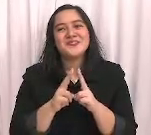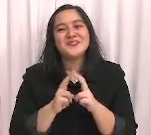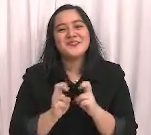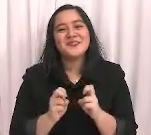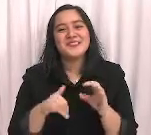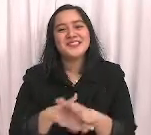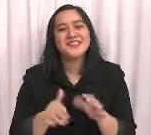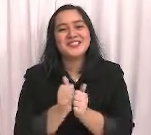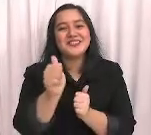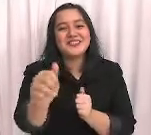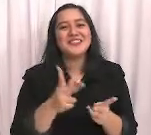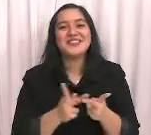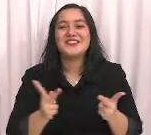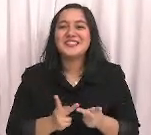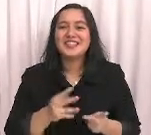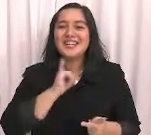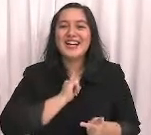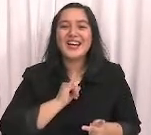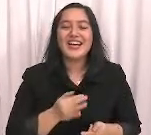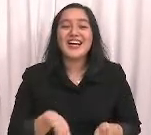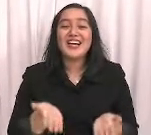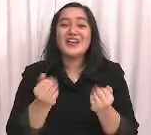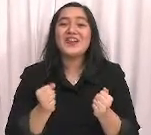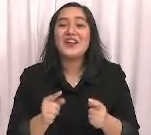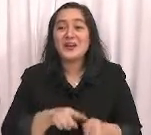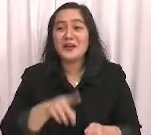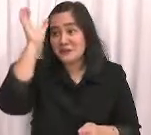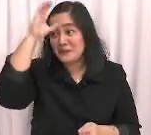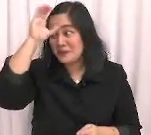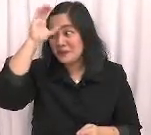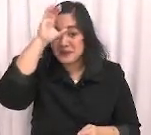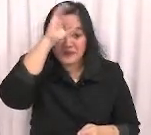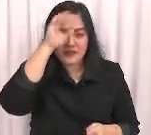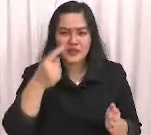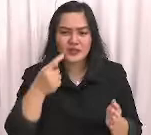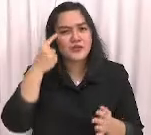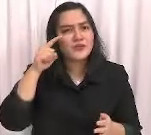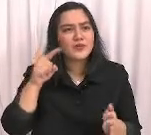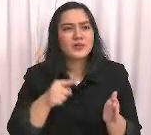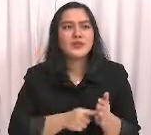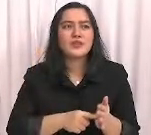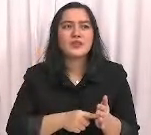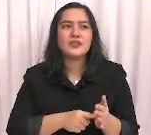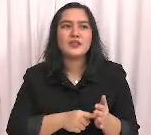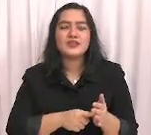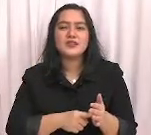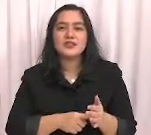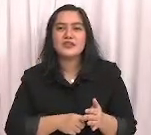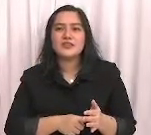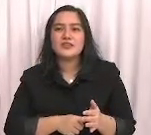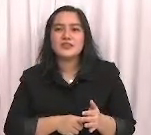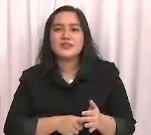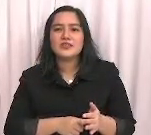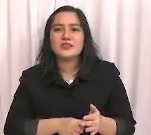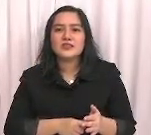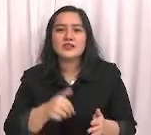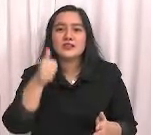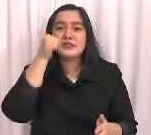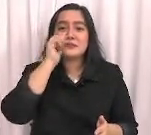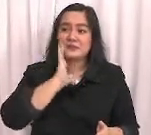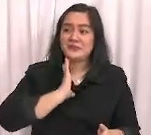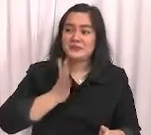May nag-aabang ba dyan sa labas? Abangers? Hindi yung makagawa ka lang ng konti, sumbatan ka na eh. Sumbatan na pang